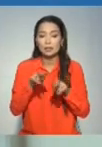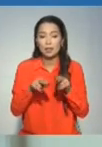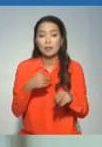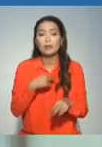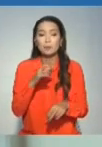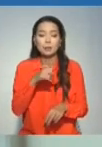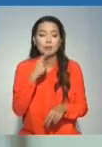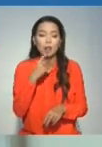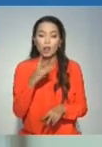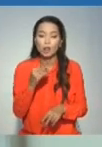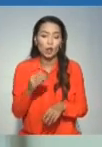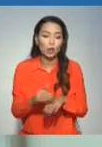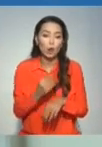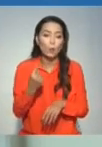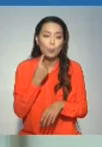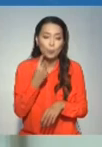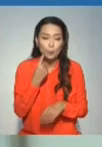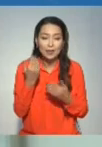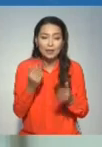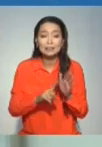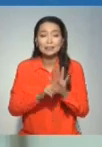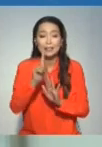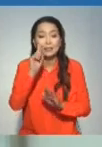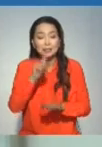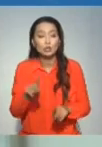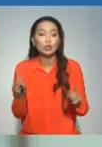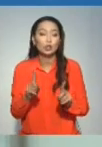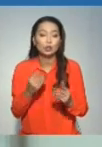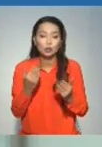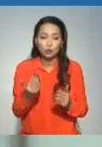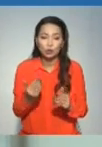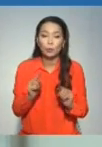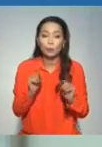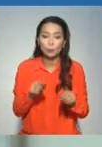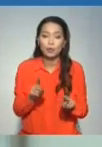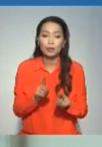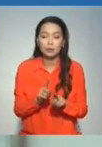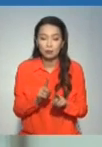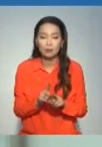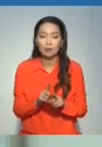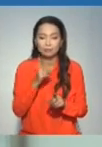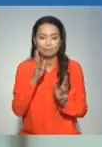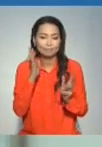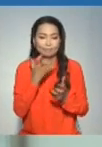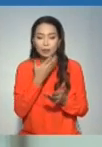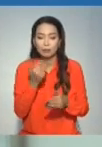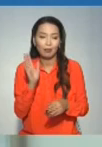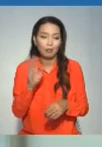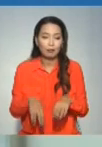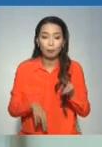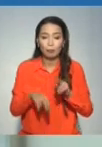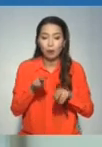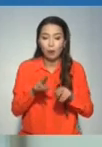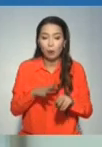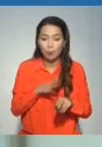сказала, недобросовестные, которые изначально знали, на что они идут, это их предпринимательский риск, да, они построили, но